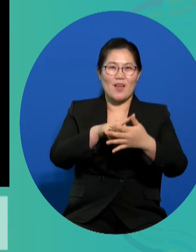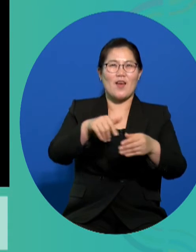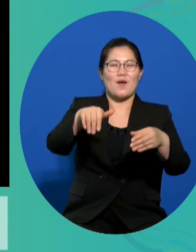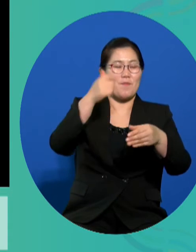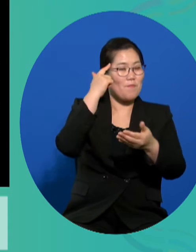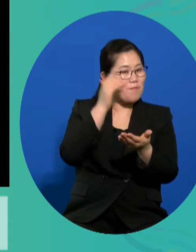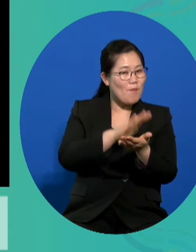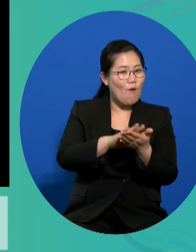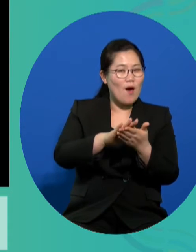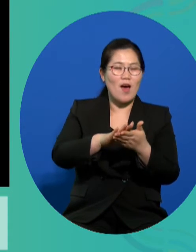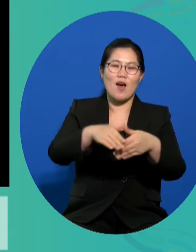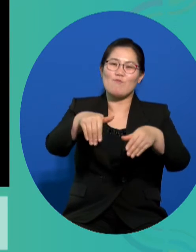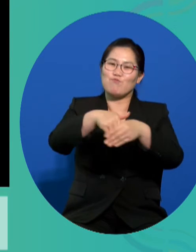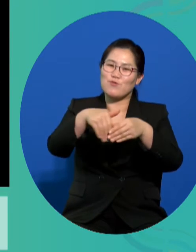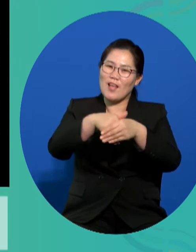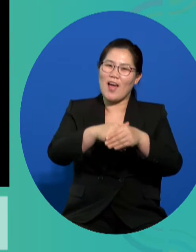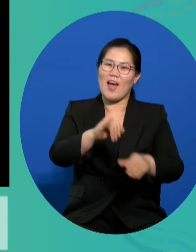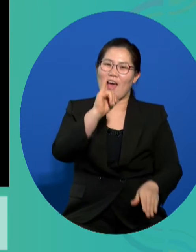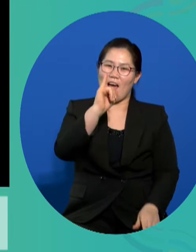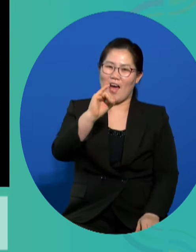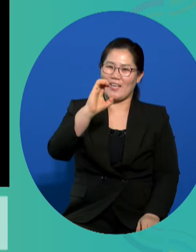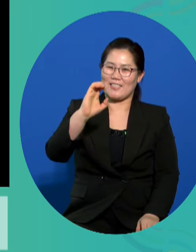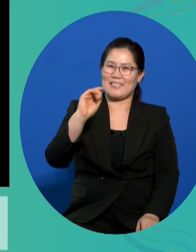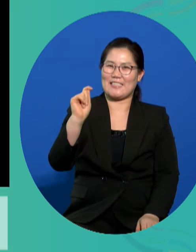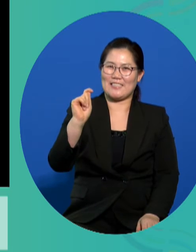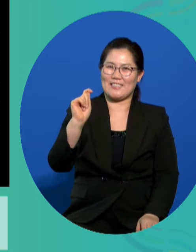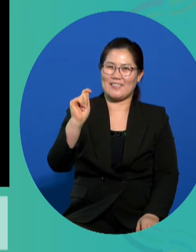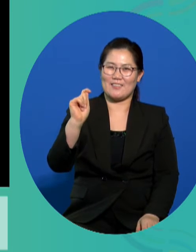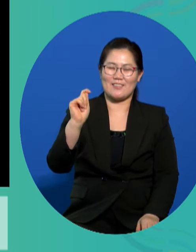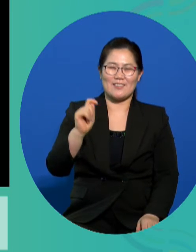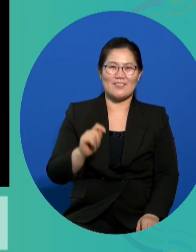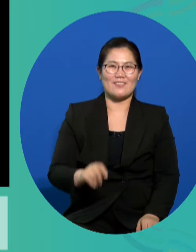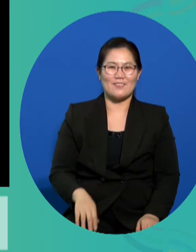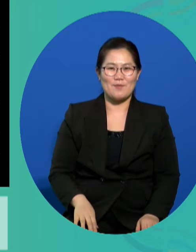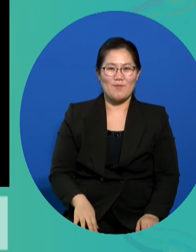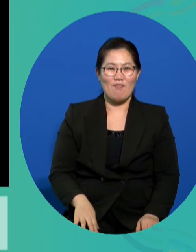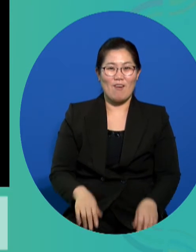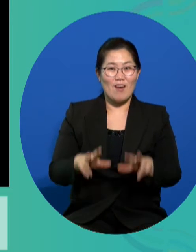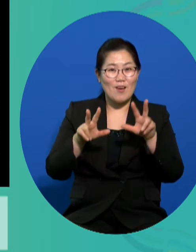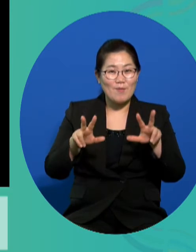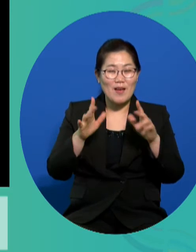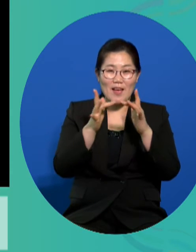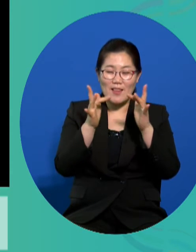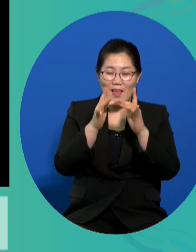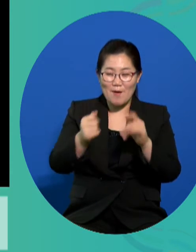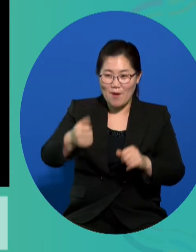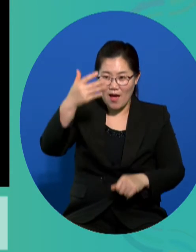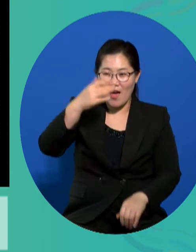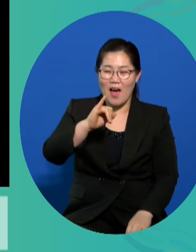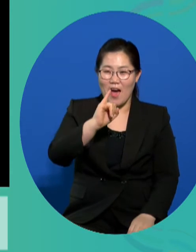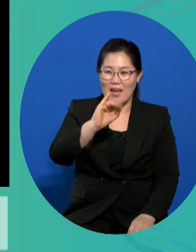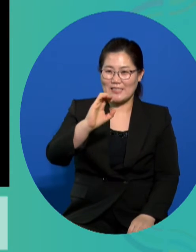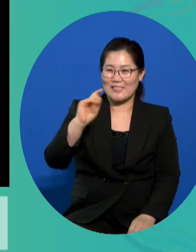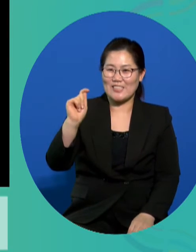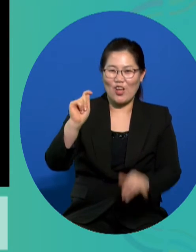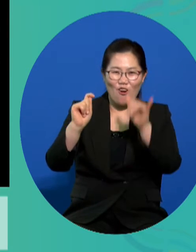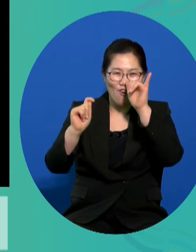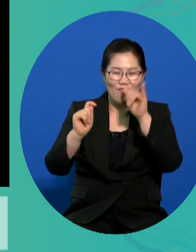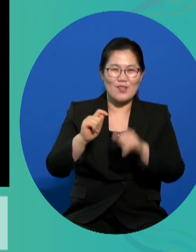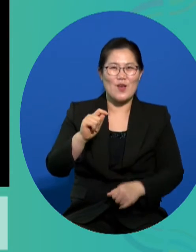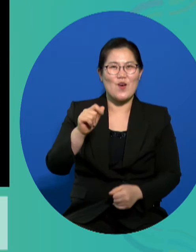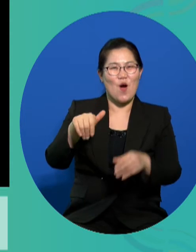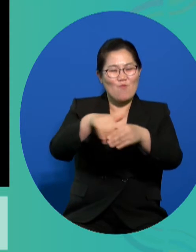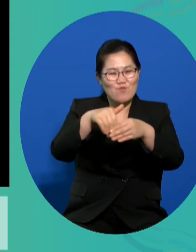누구나 다 기억하실 거예요. 아마 하도 홍보 광고를 많이 해가지고 지금도 뭐 인터넷 쳐보면 많이 있습니다. 뭐 지사님도 잘 아실